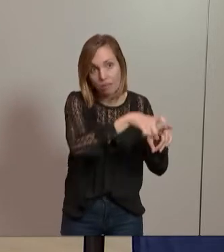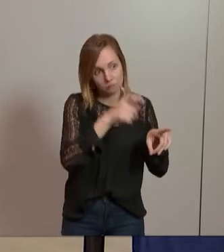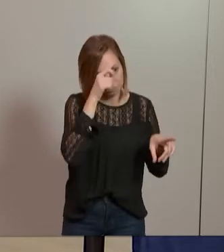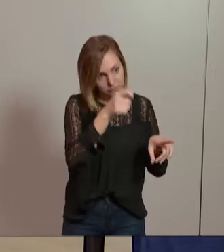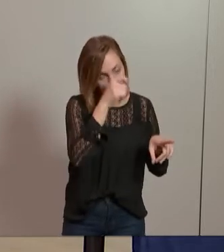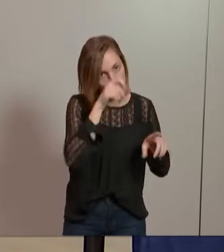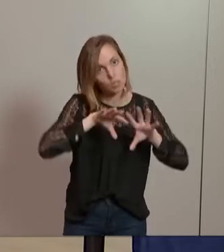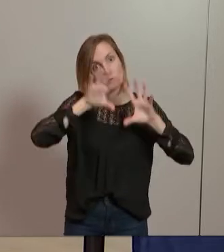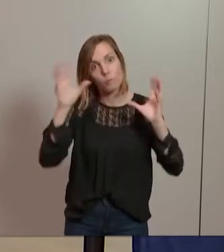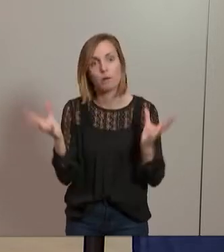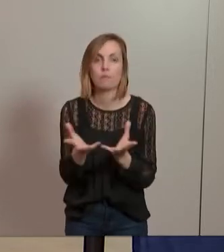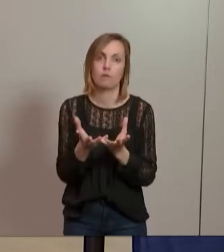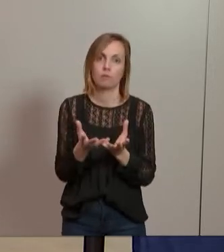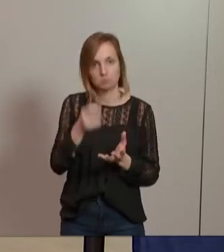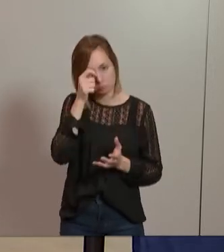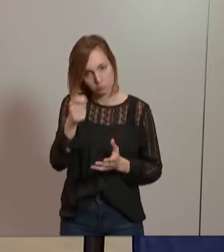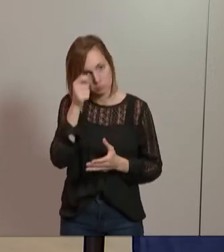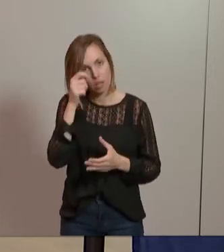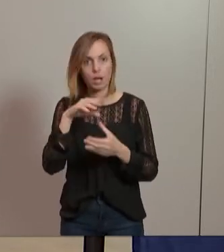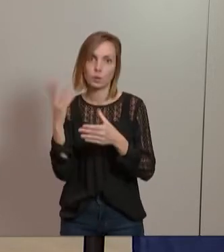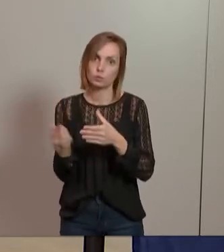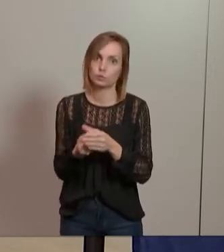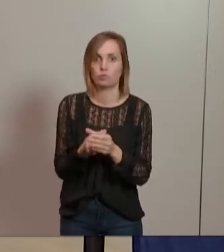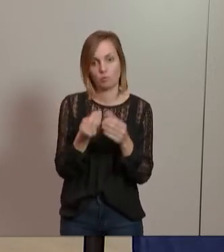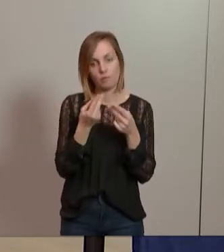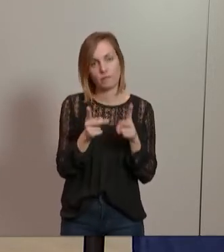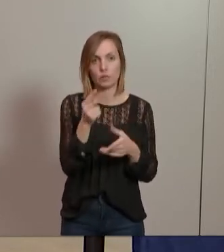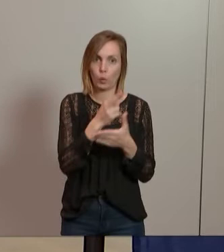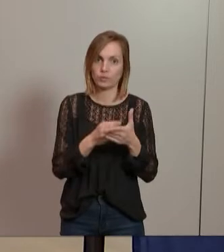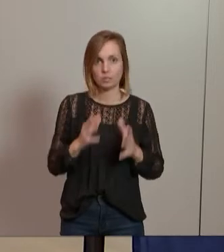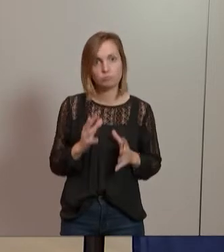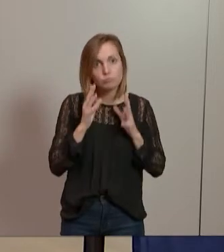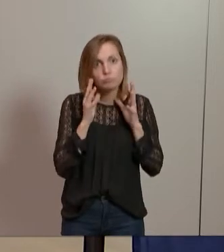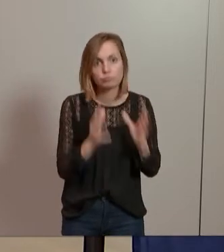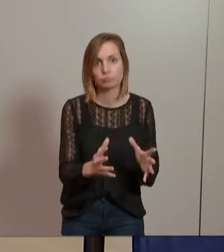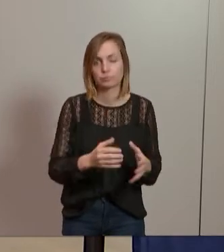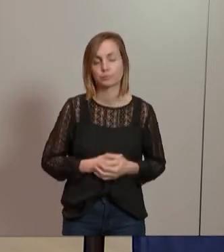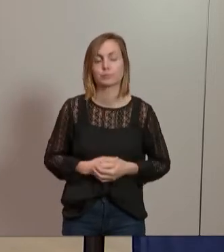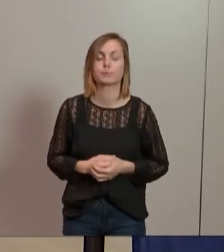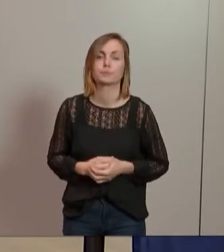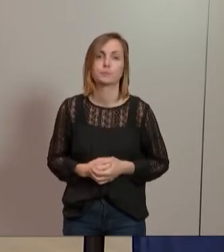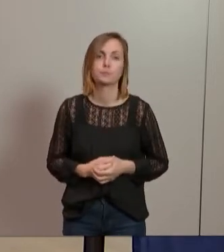plus globalement, de saluer l'inclusion par la ville et l'implication des personnes concernées par le handicap.